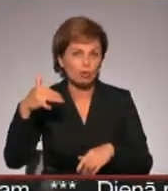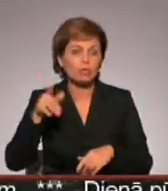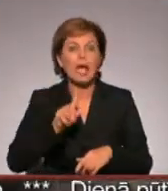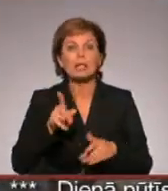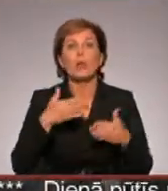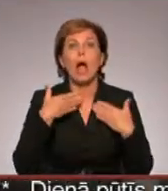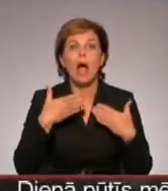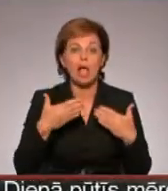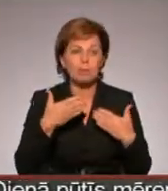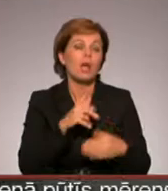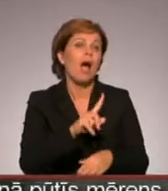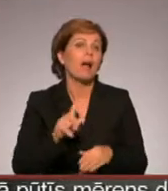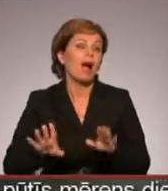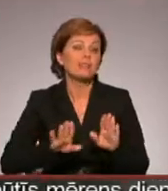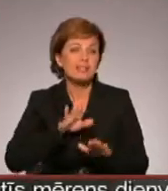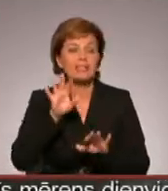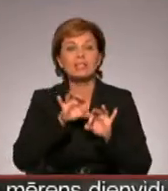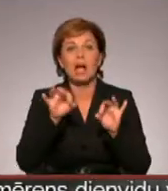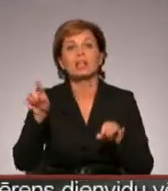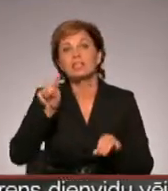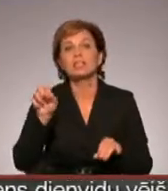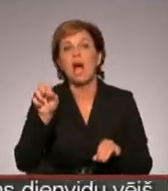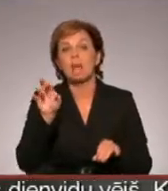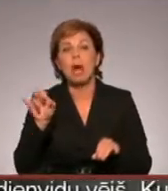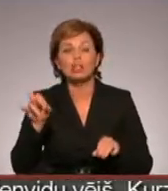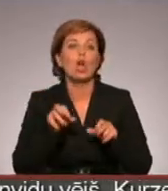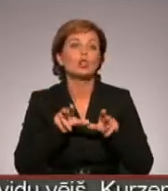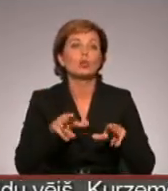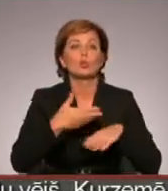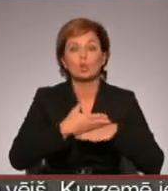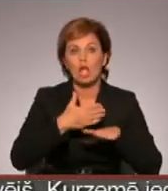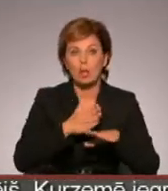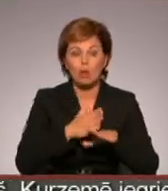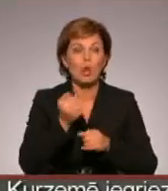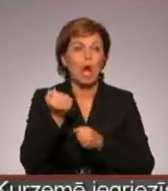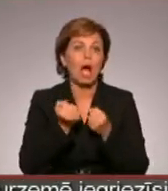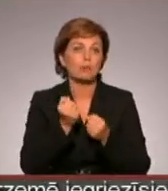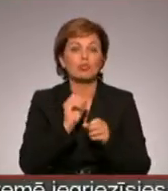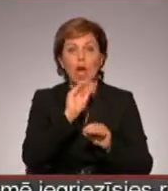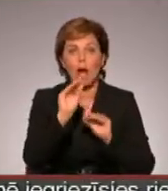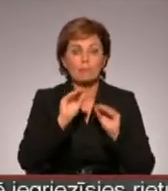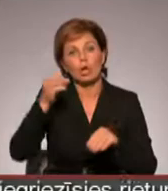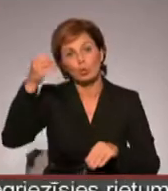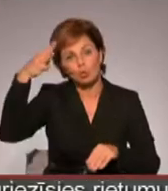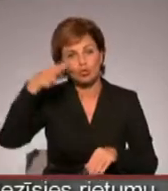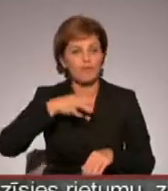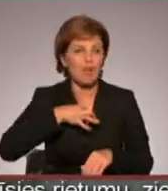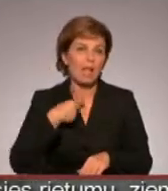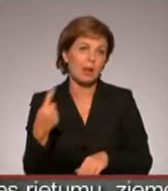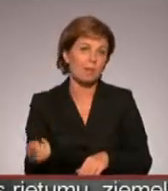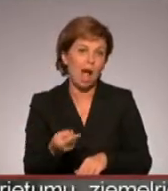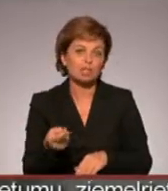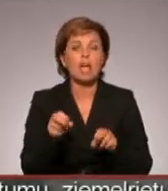elpot tā ka rīts sākas samariešu apvienības skrundes nodaļai automašīna kura aprīkota ar dušu veļas mazgājamo mašīnu